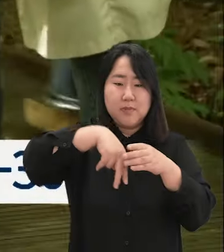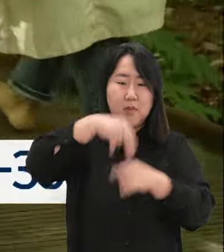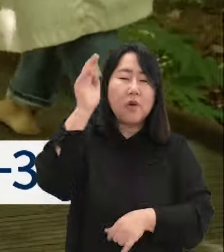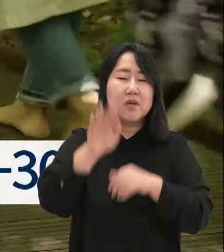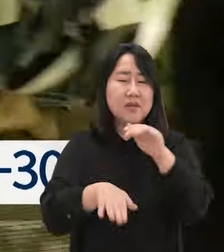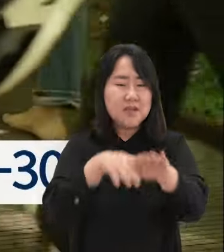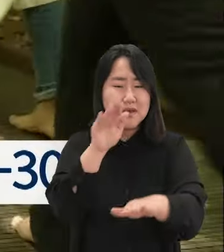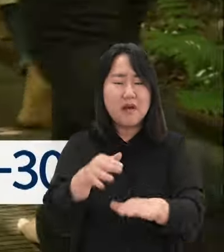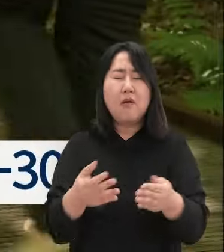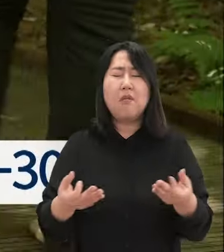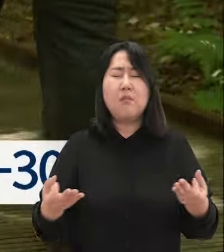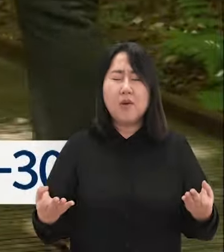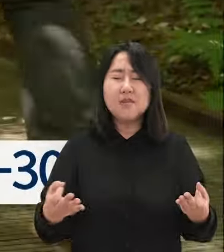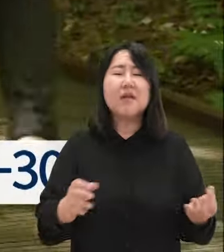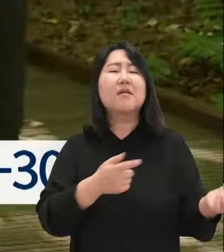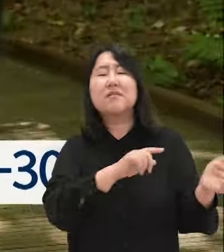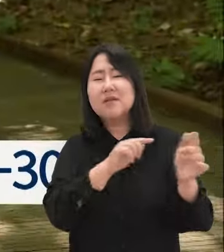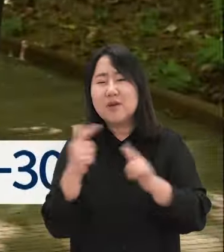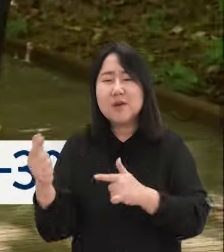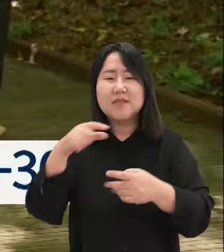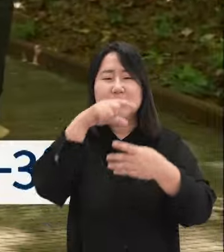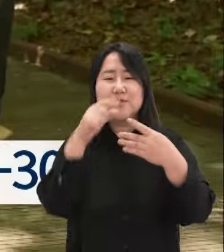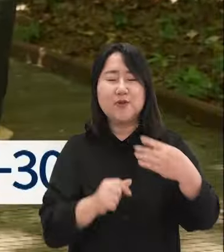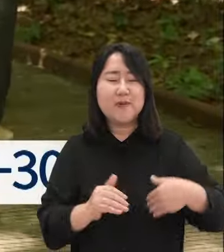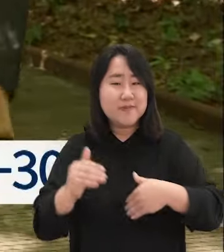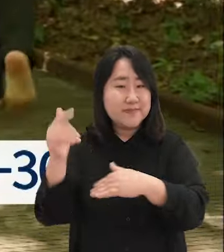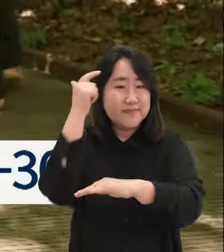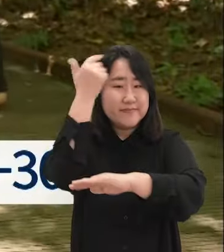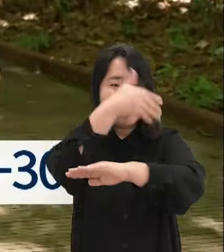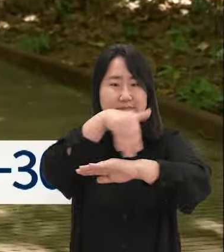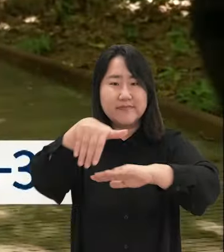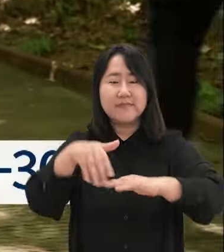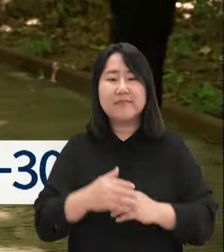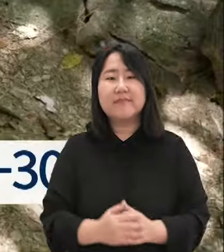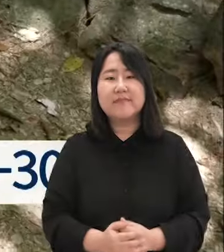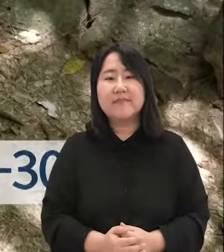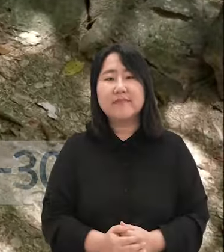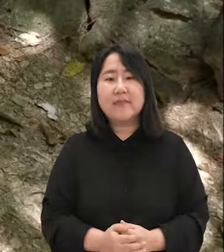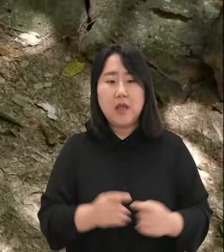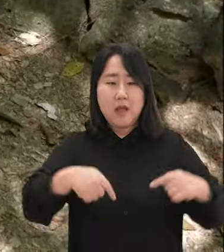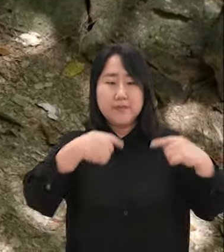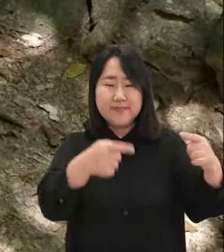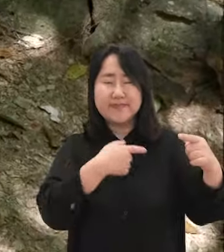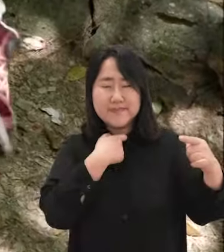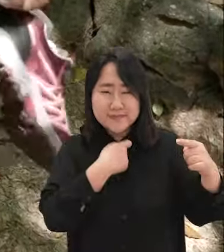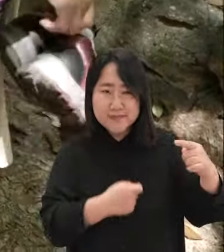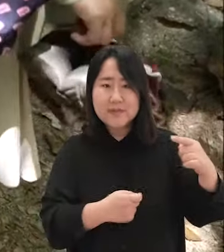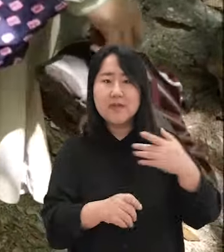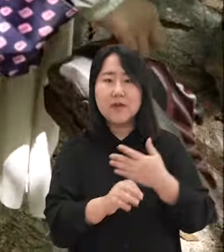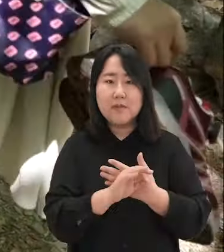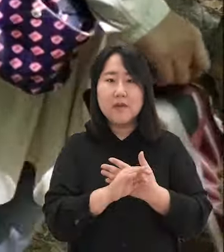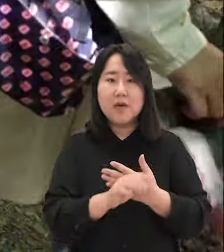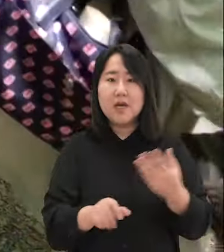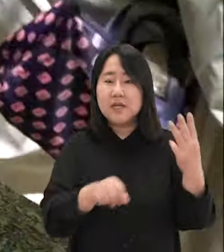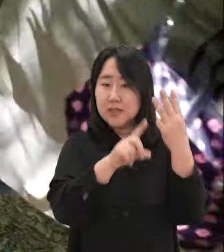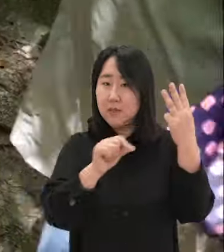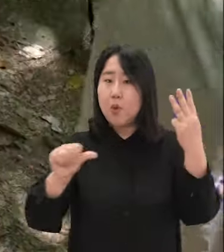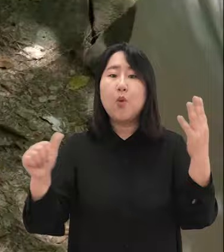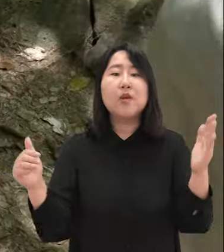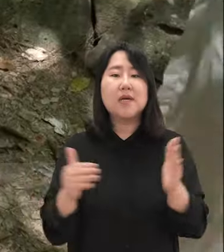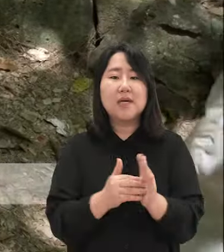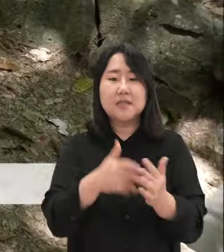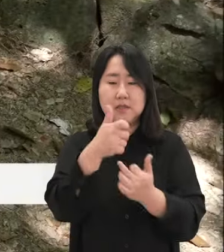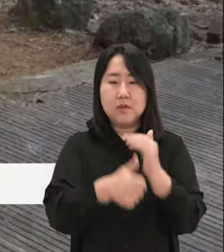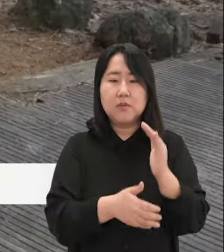걷기 명상 오감 숲 테라피 등 다양한 프로그램이 진행될 예정인데요 참여를 원하는 분은 다음 달